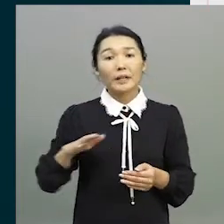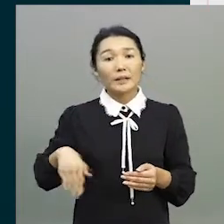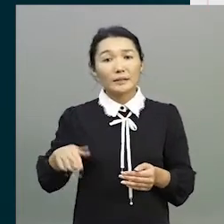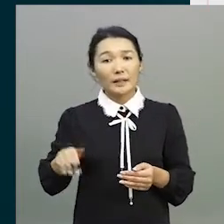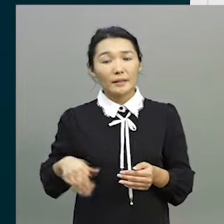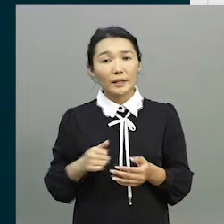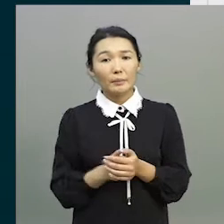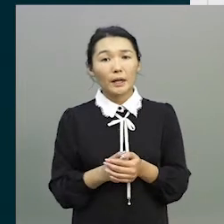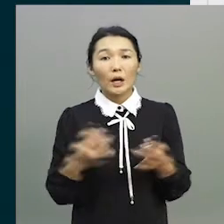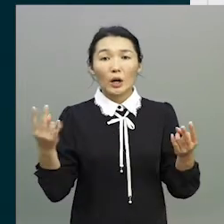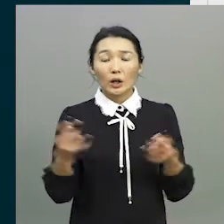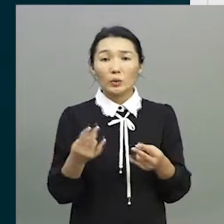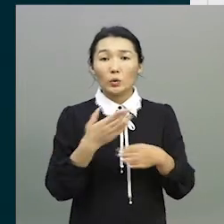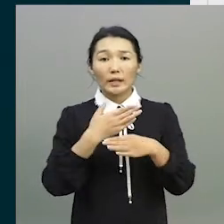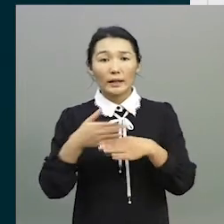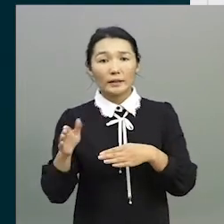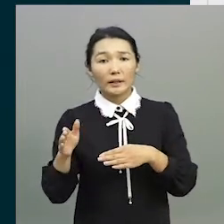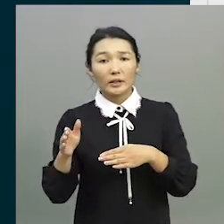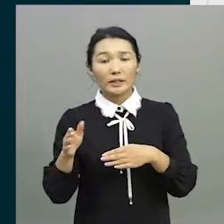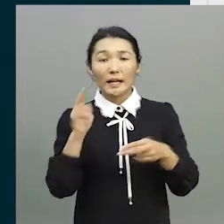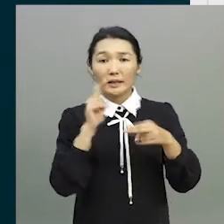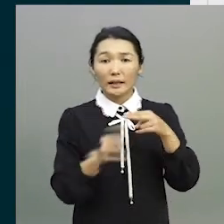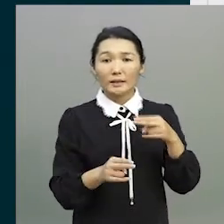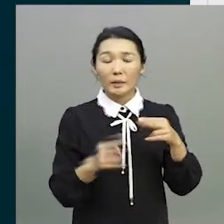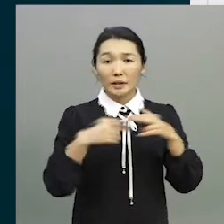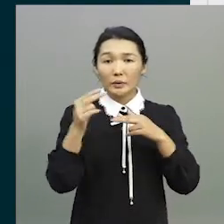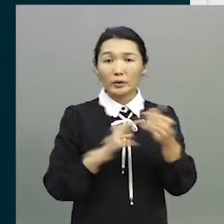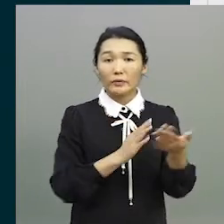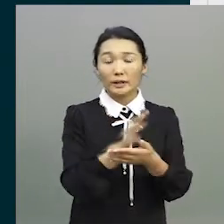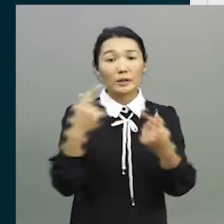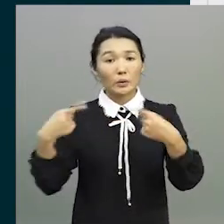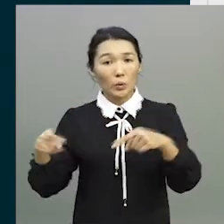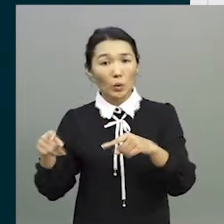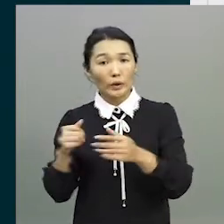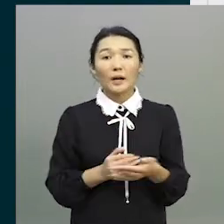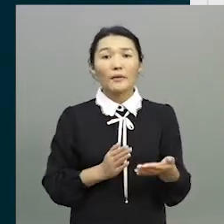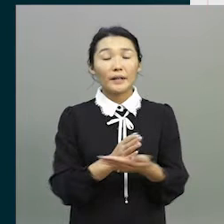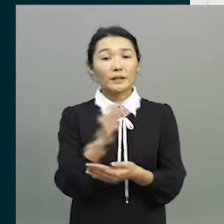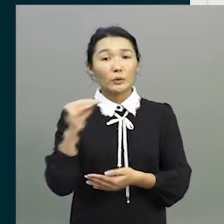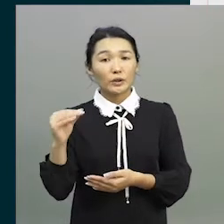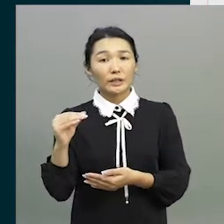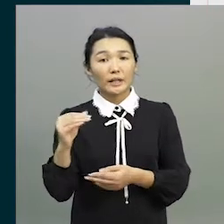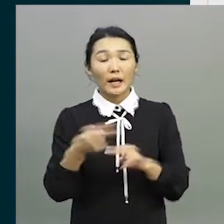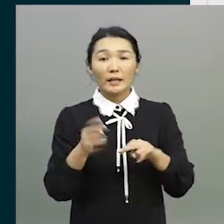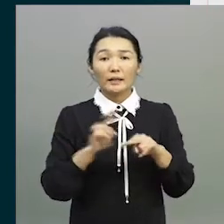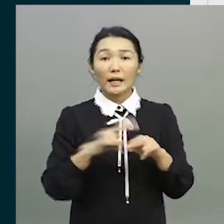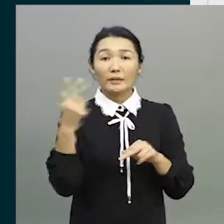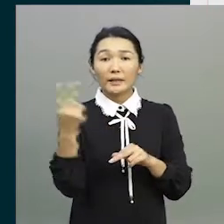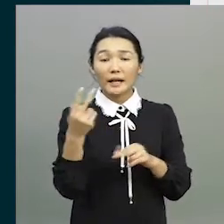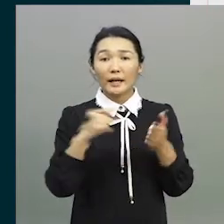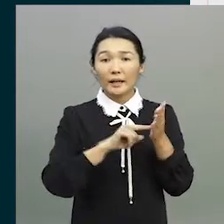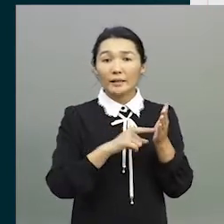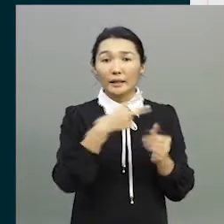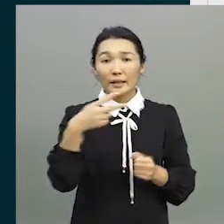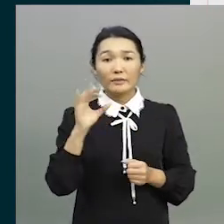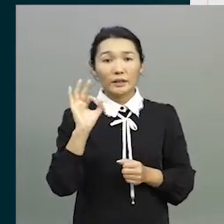следовало бы отложить от конца построенного вектора другой вектор коллинеарные векторы же но так как вторая координата вектора равна